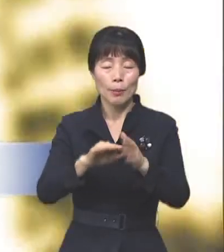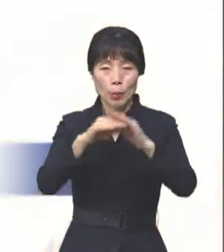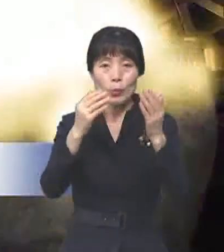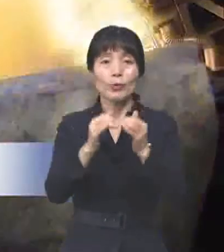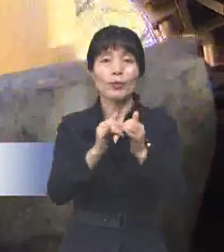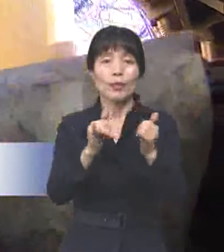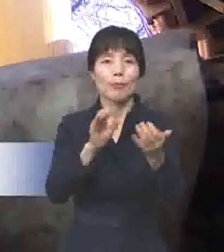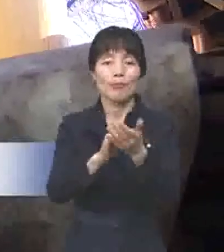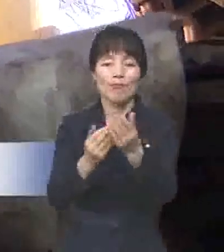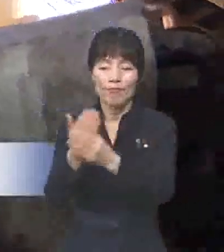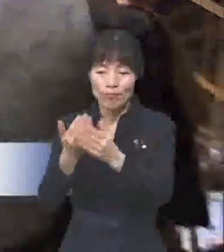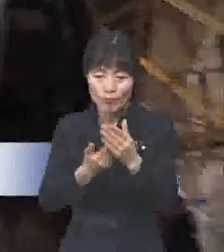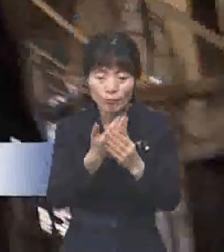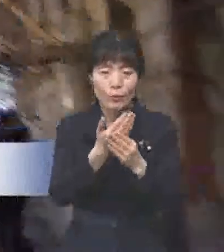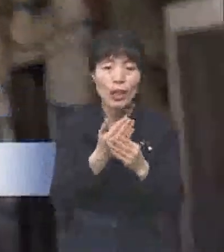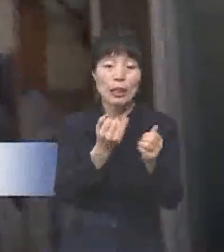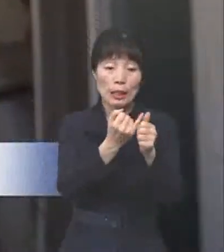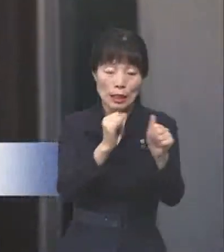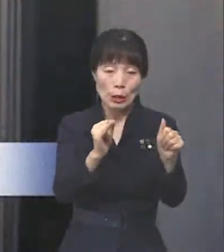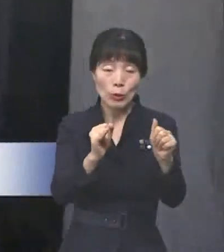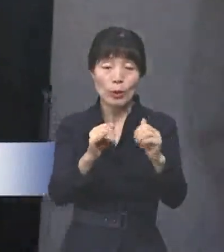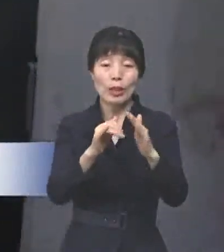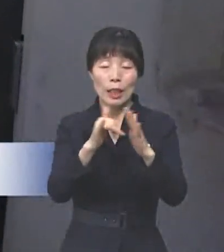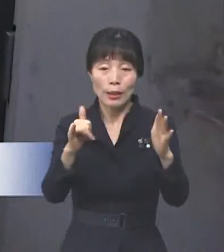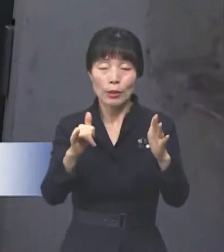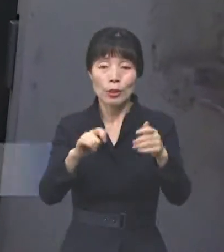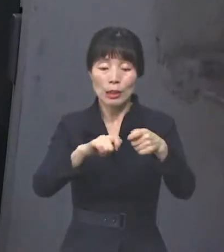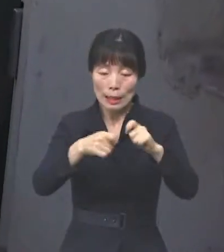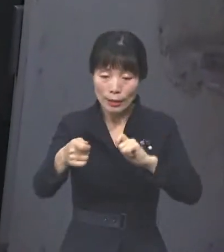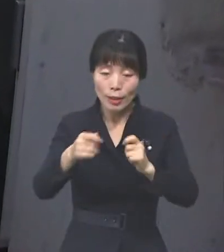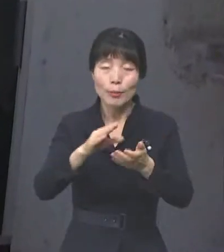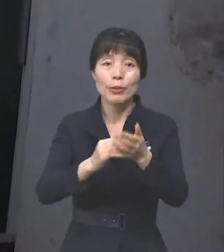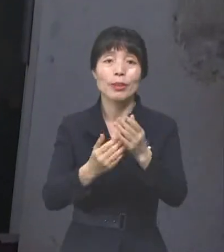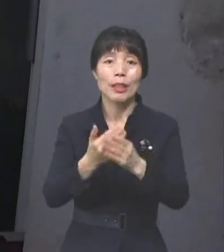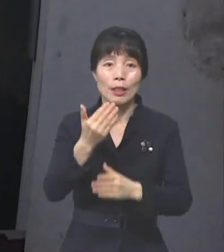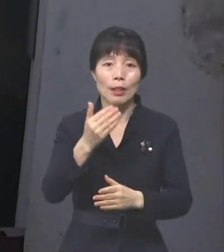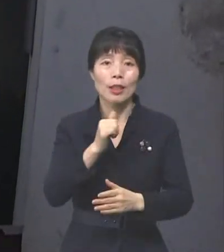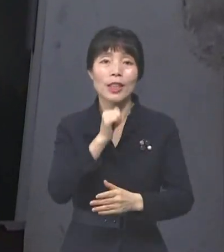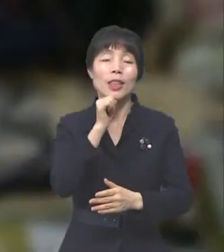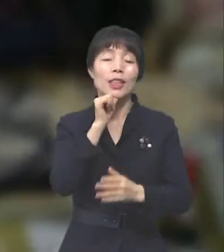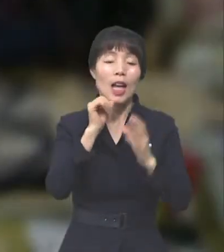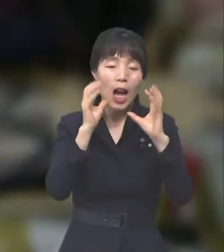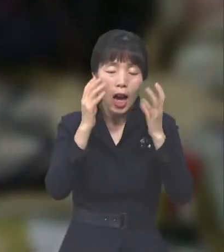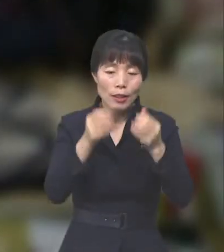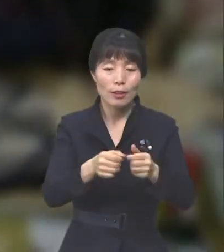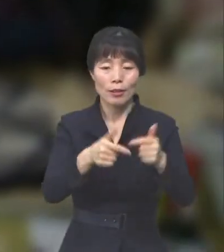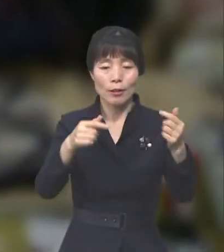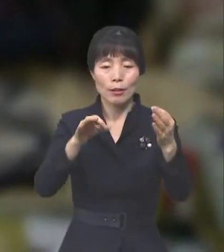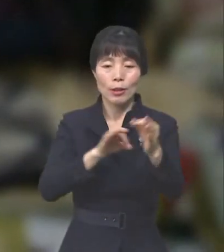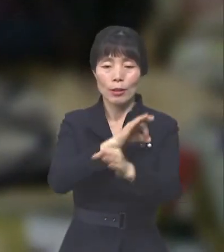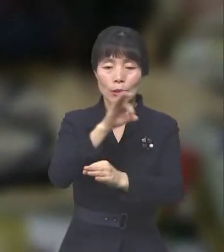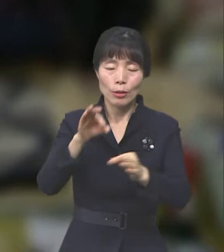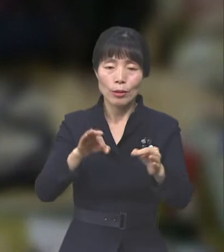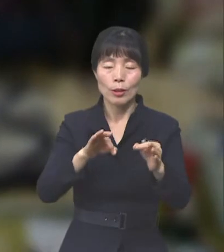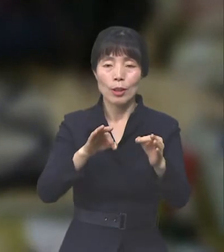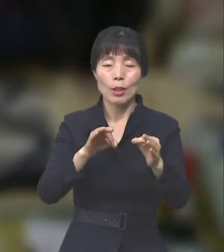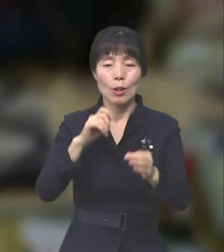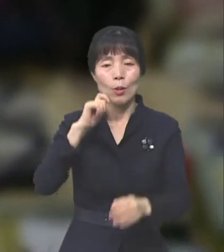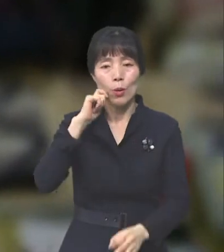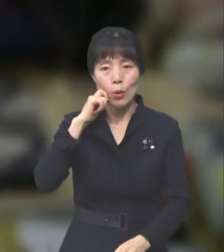있습니다. 이혼 등 가족 해체로 사각지대에 방치되는 빈곤 아동이 늘고 경제 위기로 가족 관계가